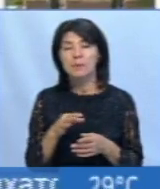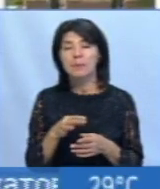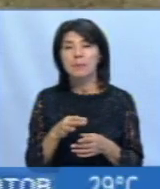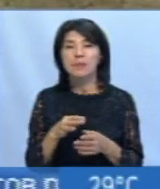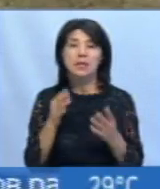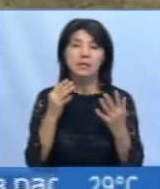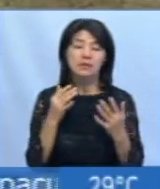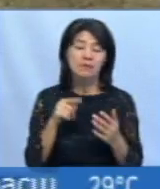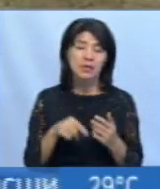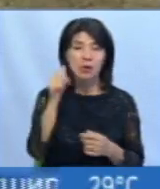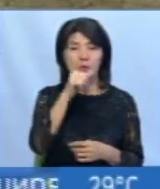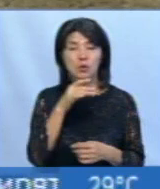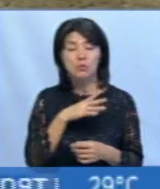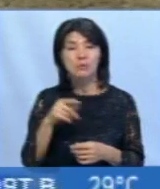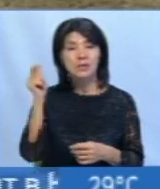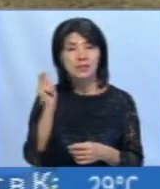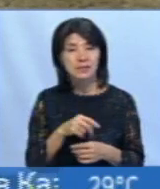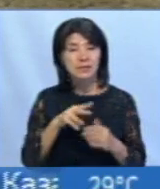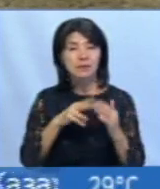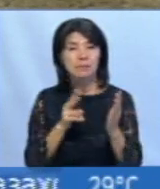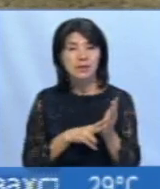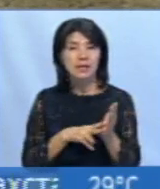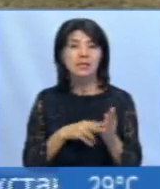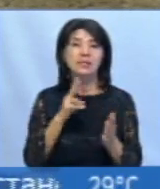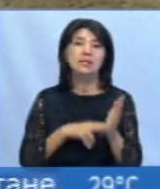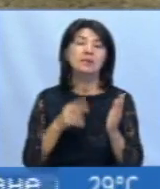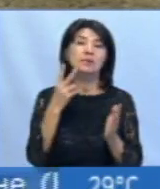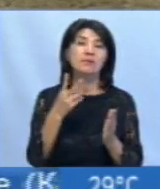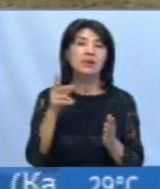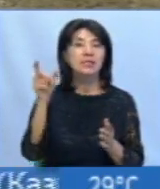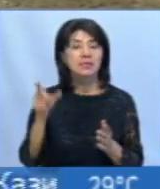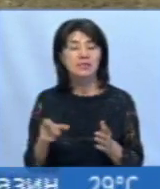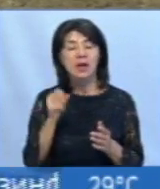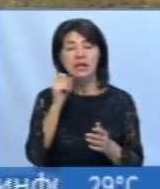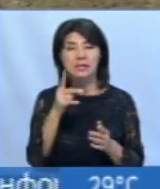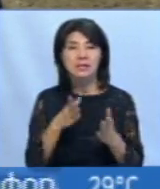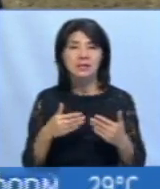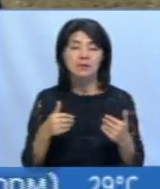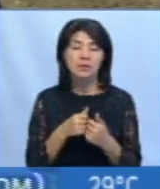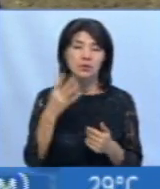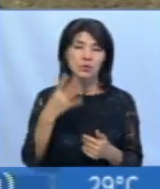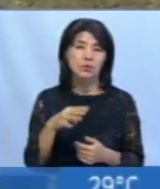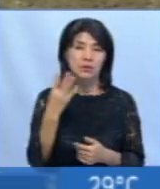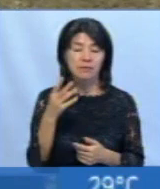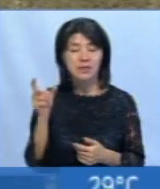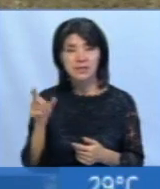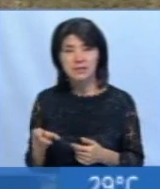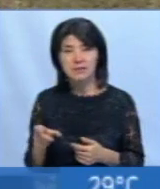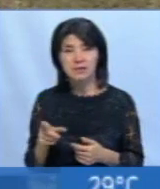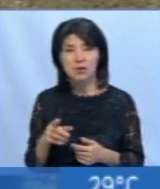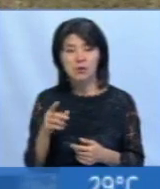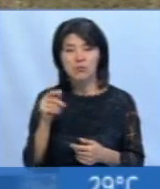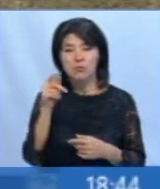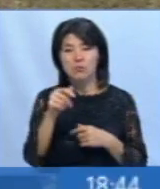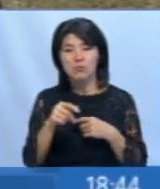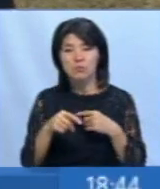прибыло 17 семей, 72 человека, в том числе 11 семей, 42 человека из южных регионов страны. В прошлом году у